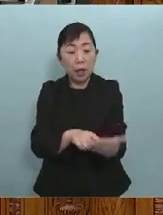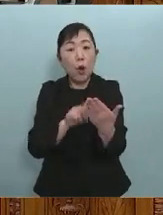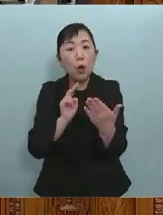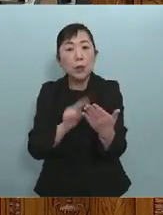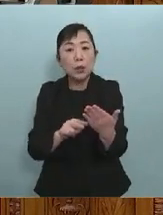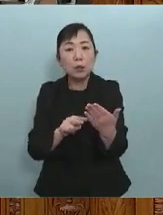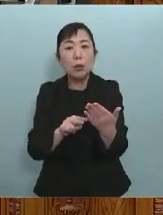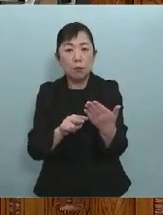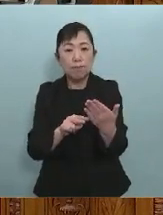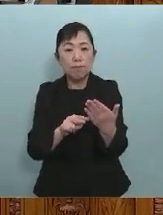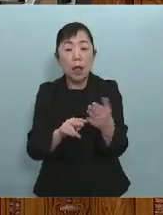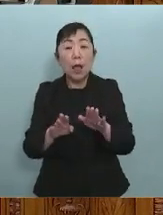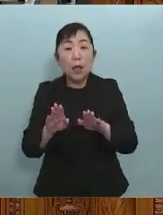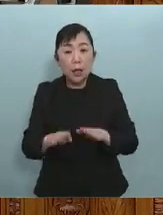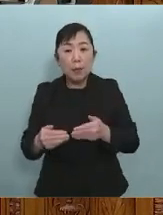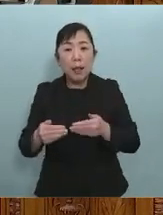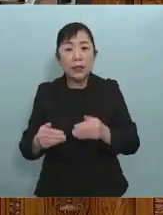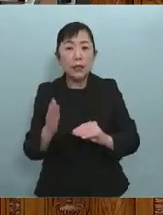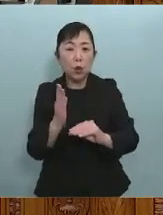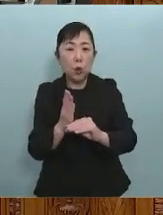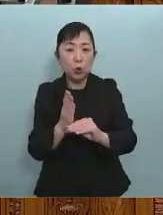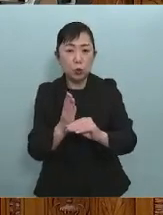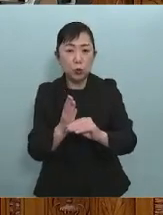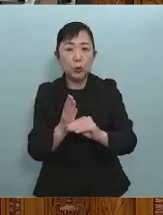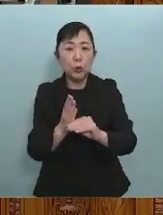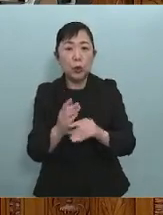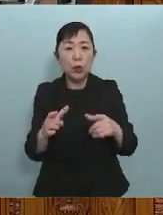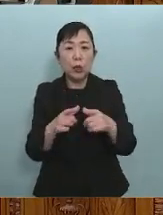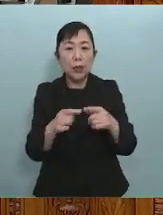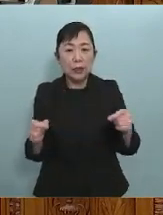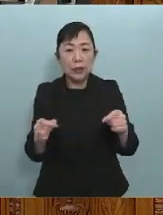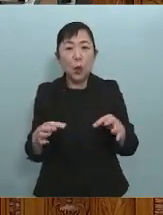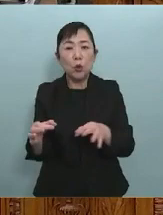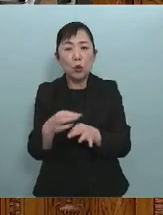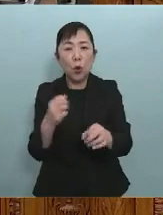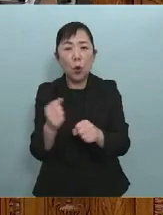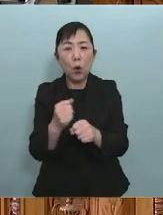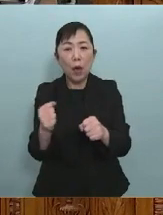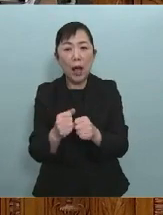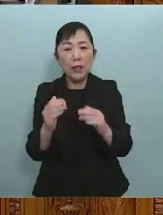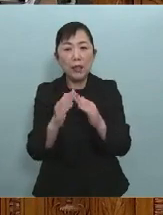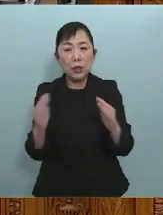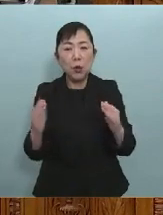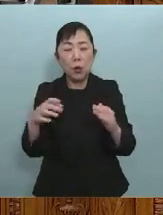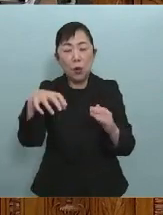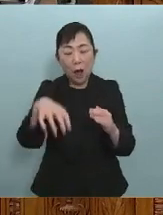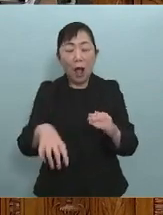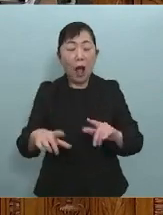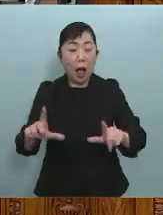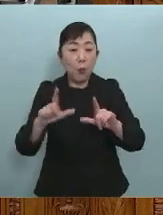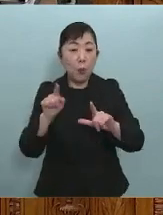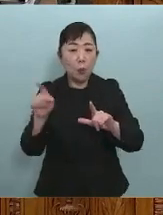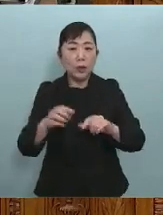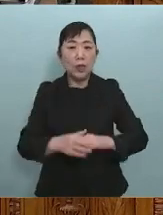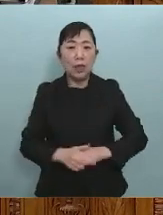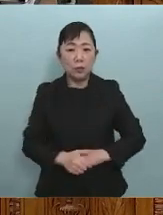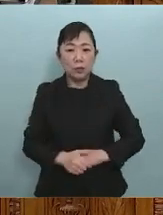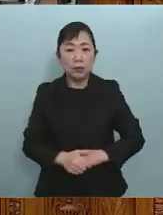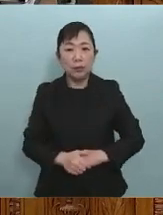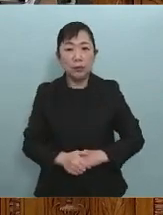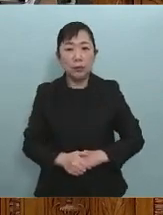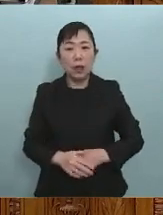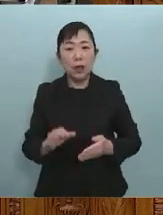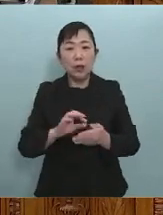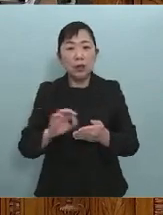今月現在進行系として日本商工会議所が発表しているのです総理の